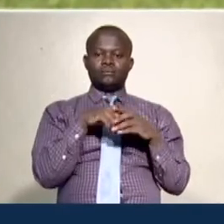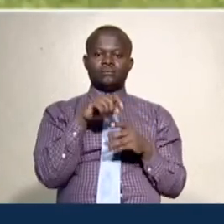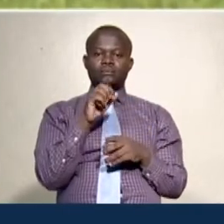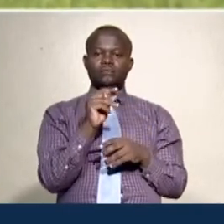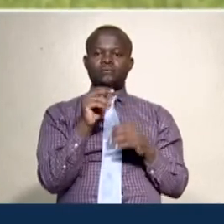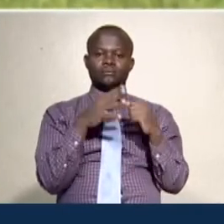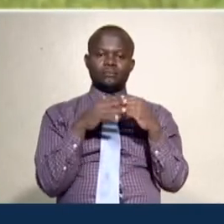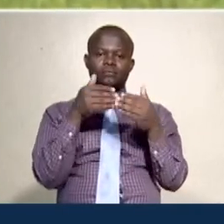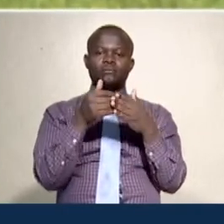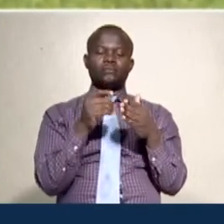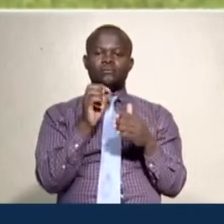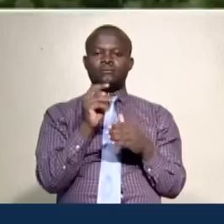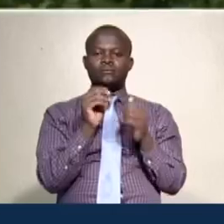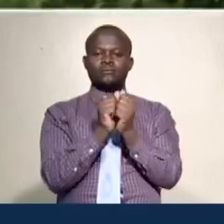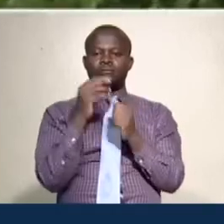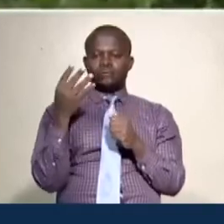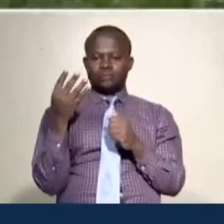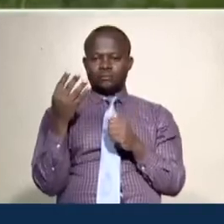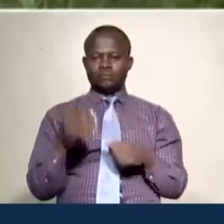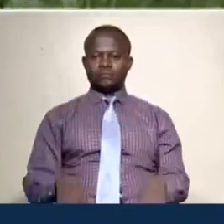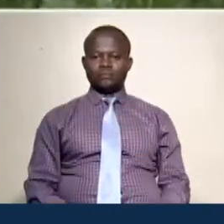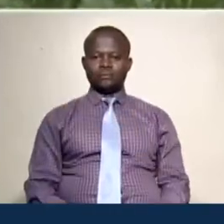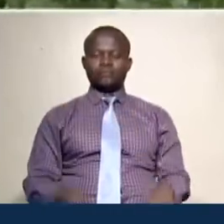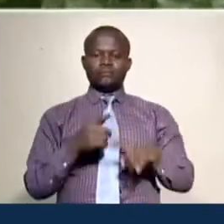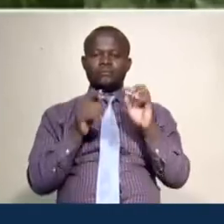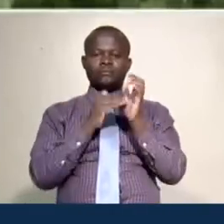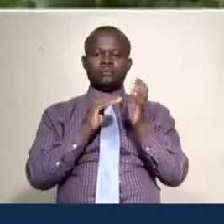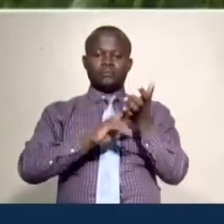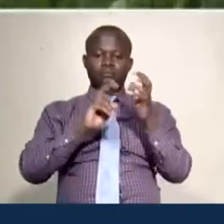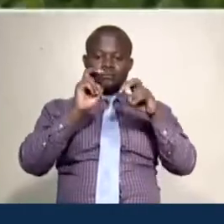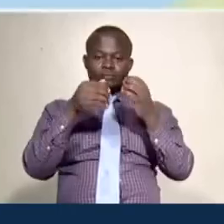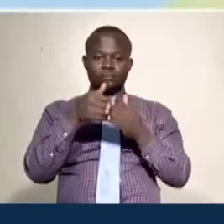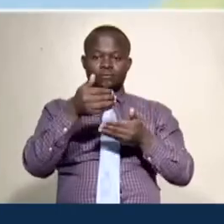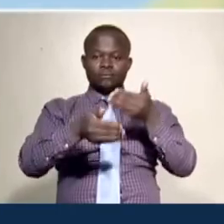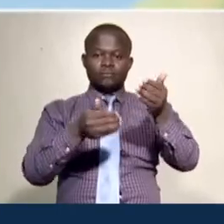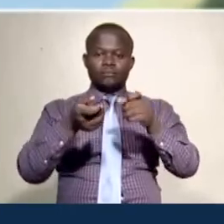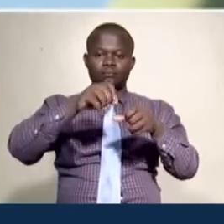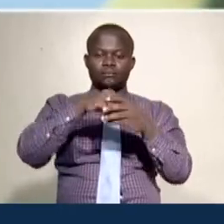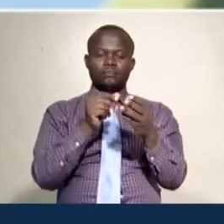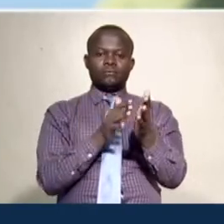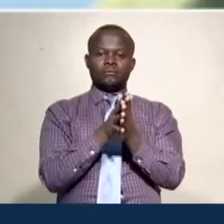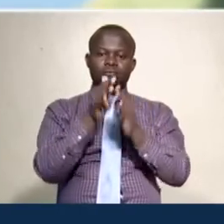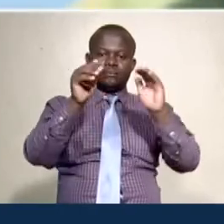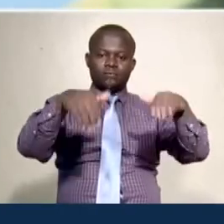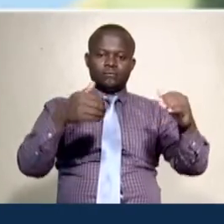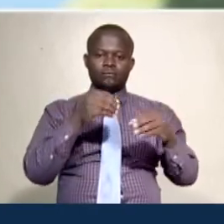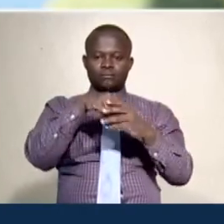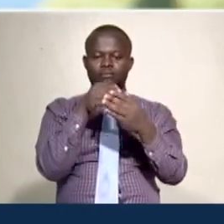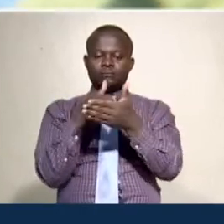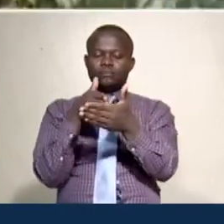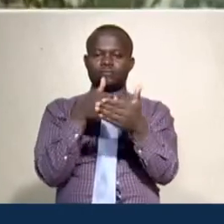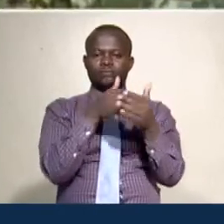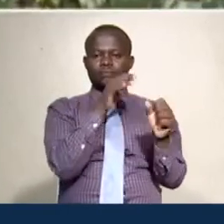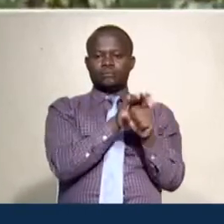kuri toni 14 kuri hektare gusa ahamya ko urugendo rwo kongera igishoro mu buhinzi rukirimo imbogamizi